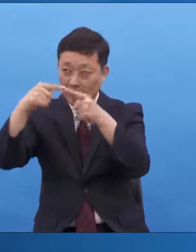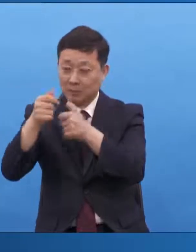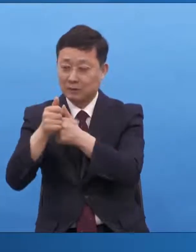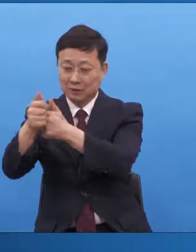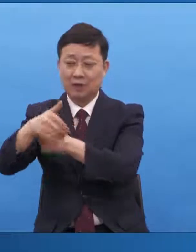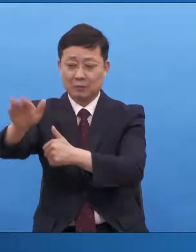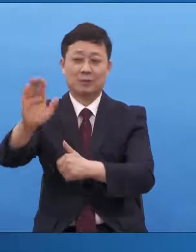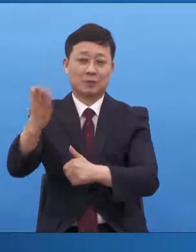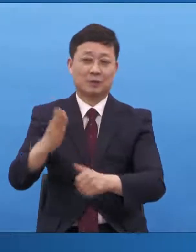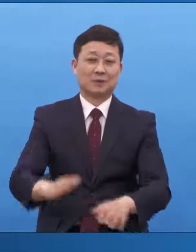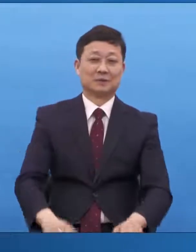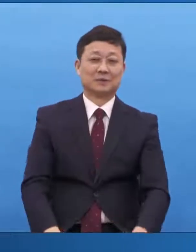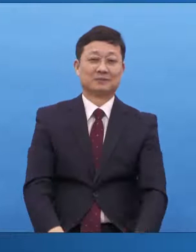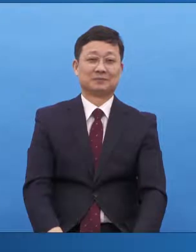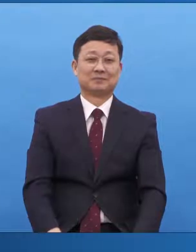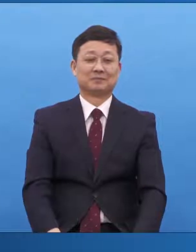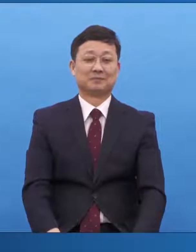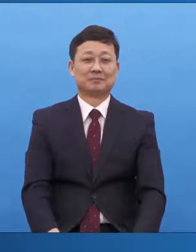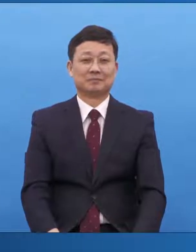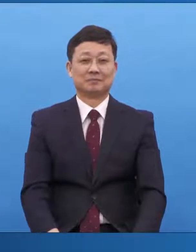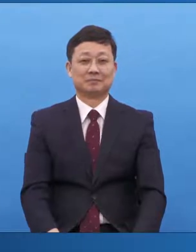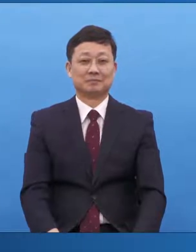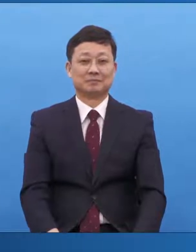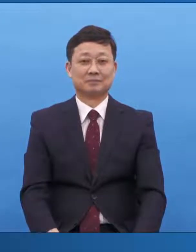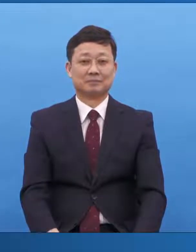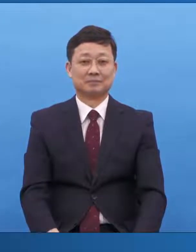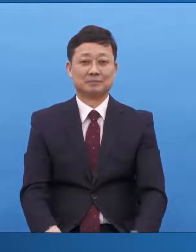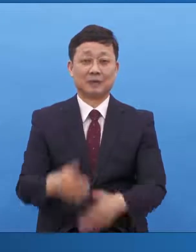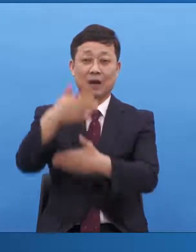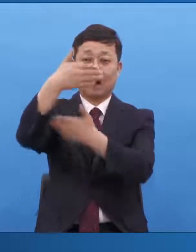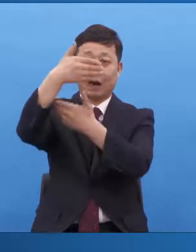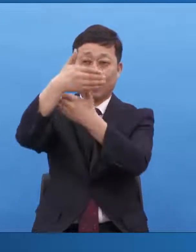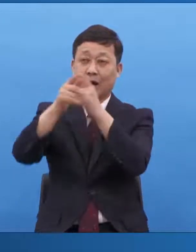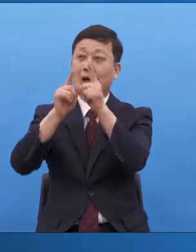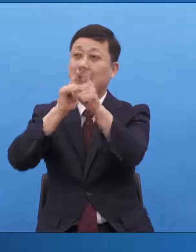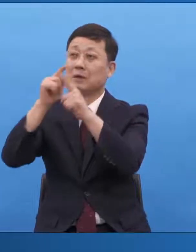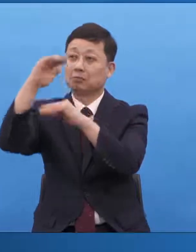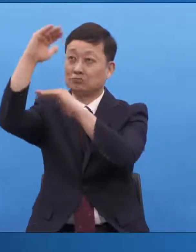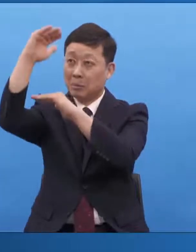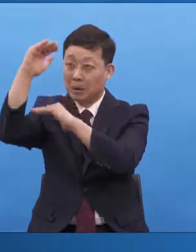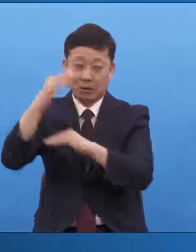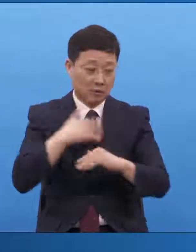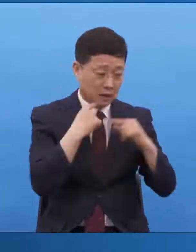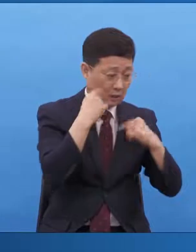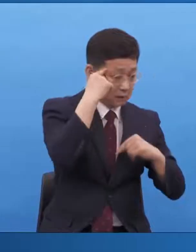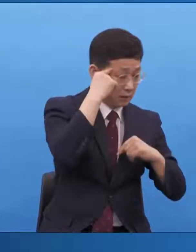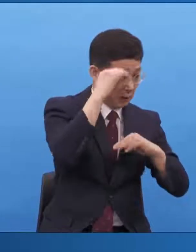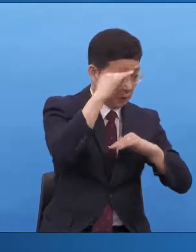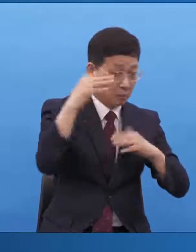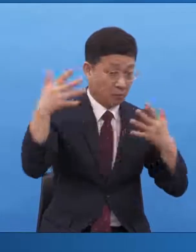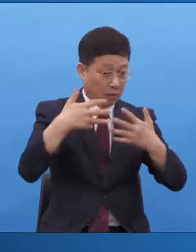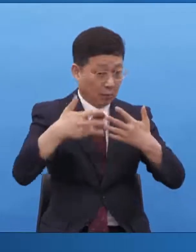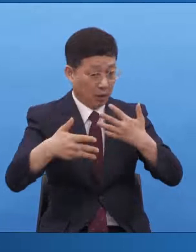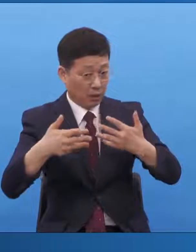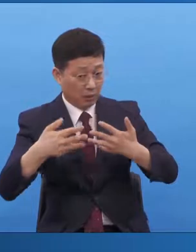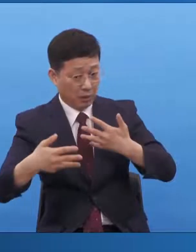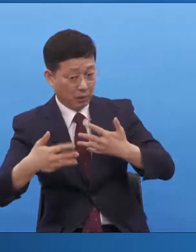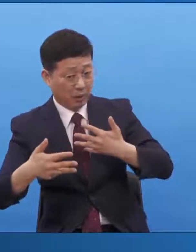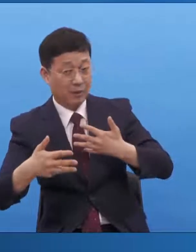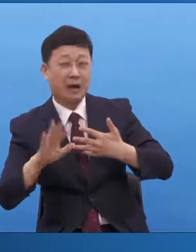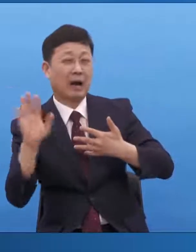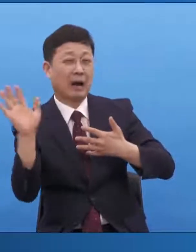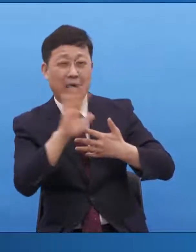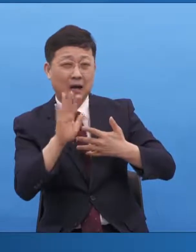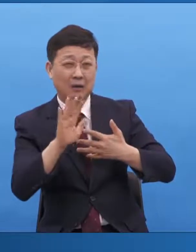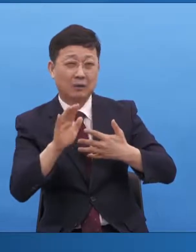match with God's word. 하나님이 내게 맞추는 게 아니고 하나님 나를 살리려고 하는데. That God isn't matching himself to me. No, God wants to save me. 아,